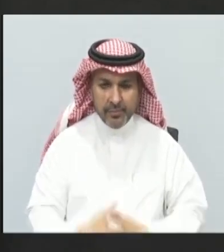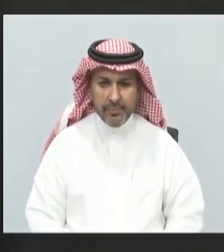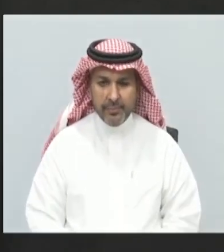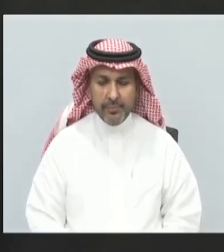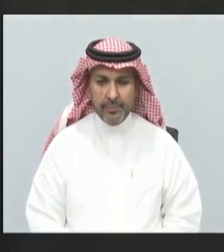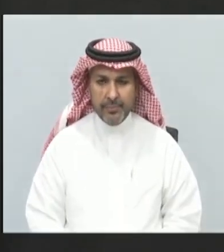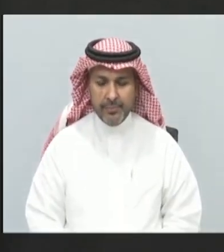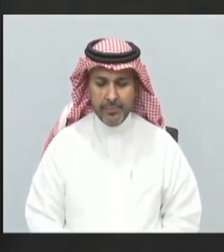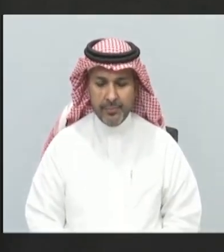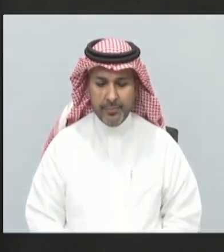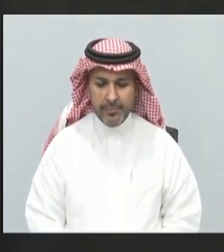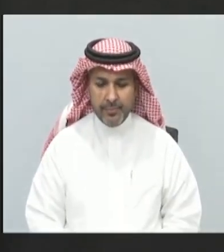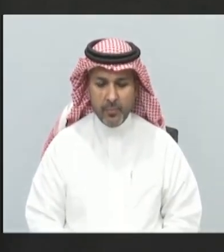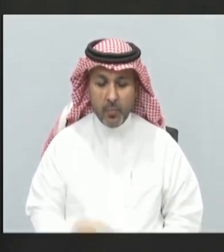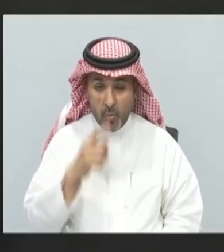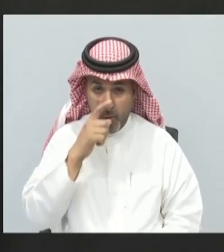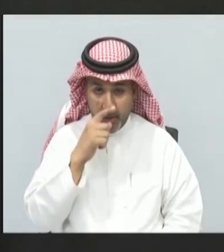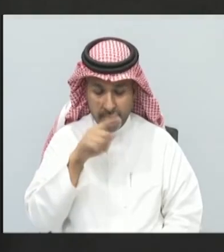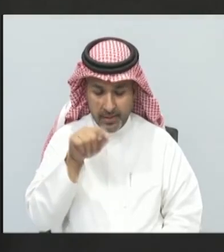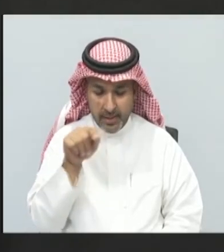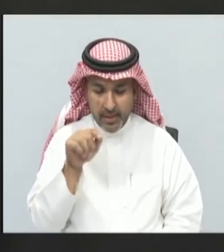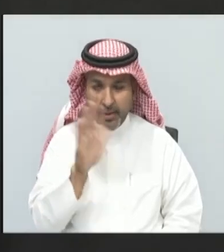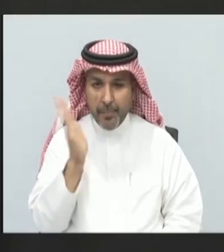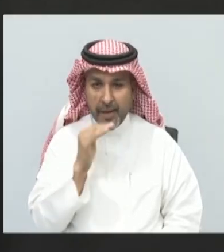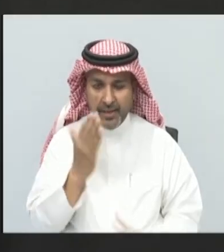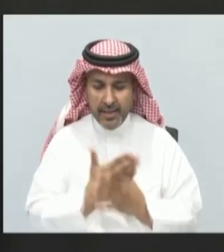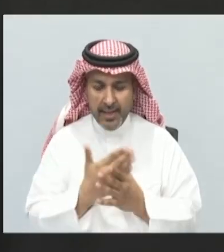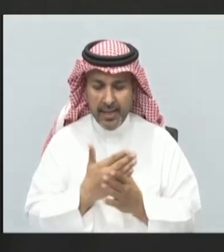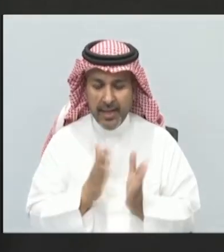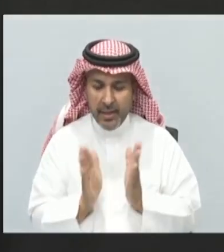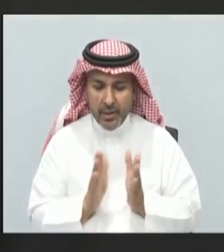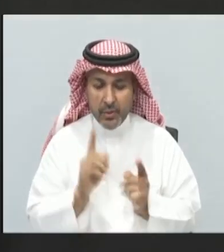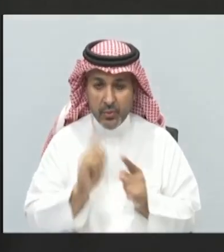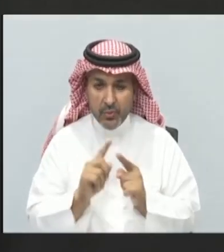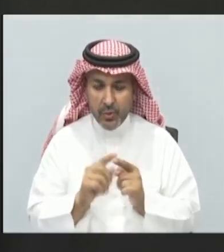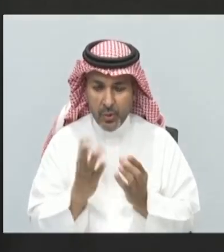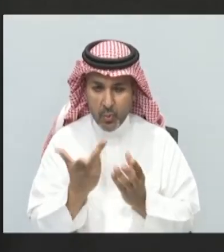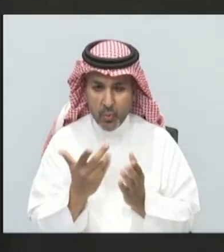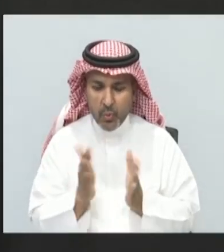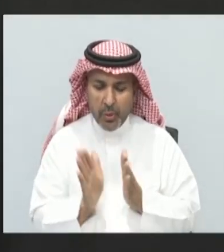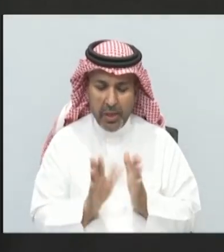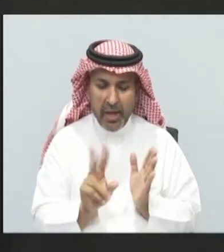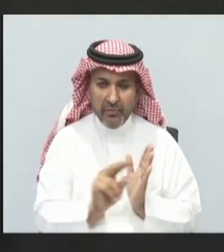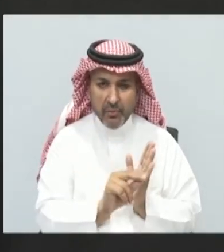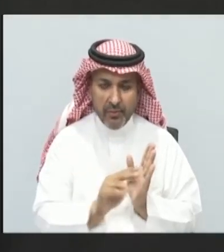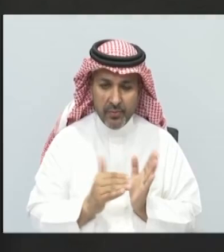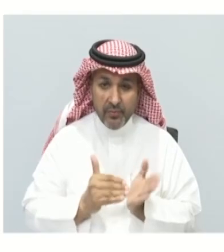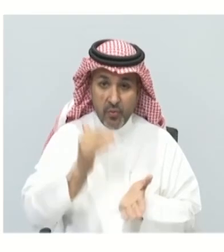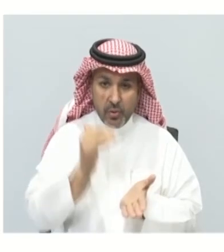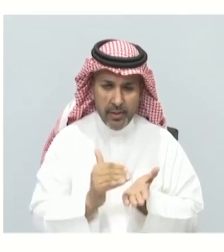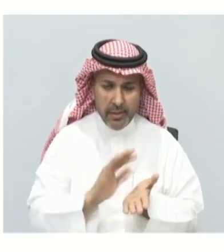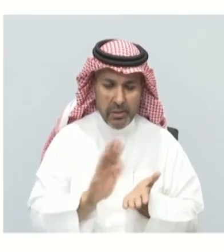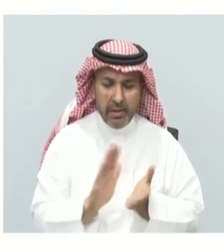ستكون نتائج السرعه في هذه التجربه متساويه يعني حتحصل على في1 تساوي في 2 بالضبط تمام الكلام اذا هذا